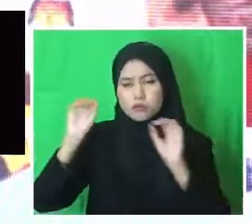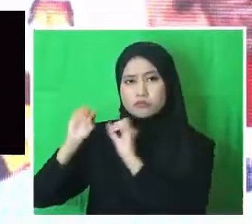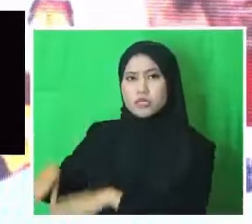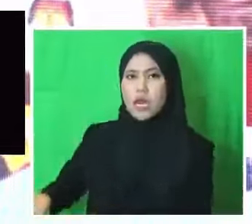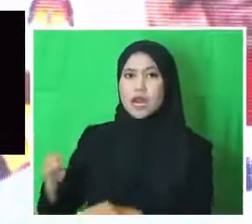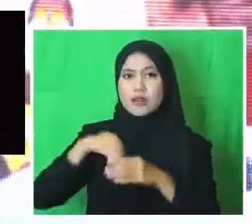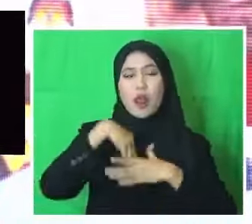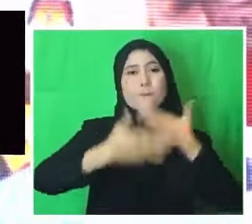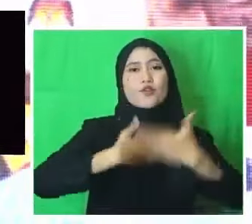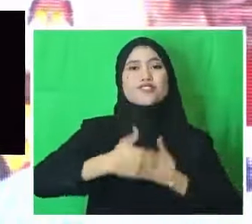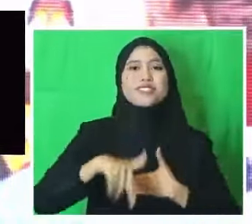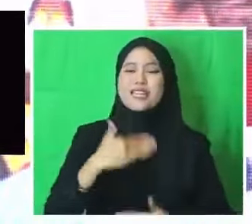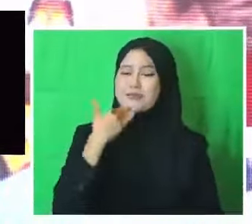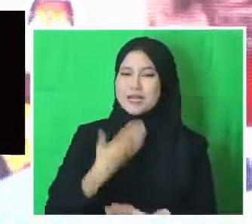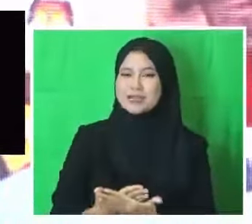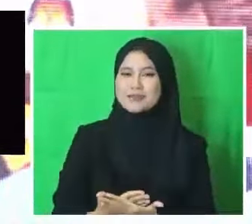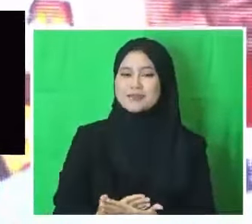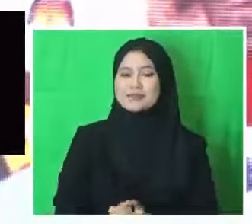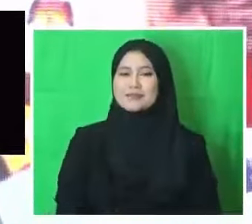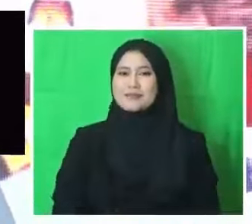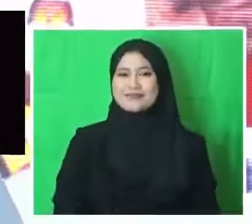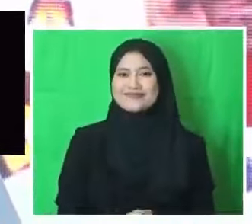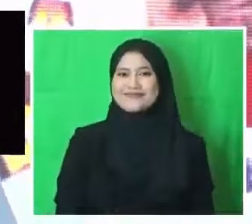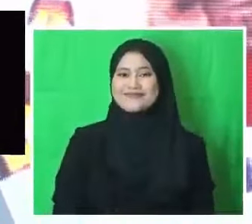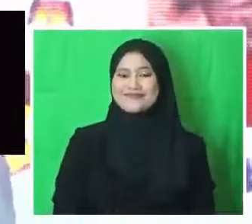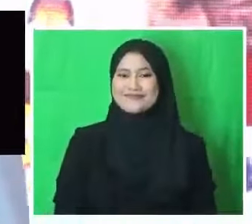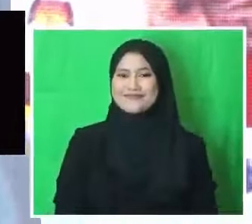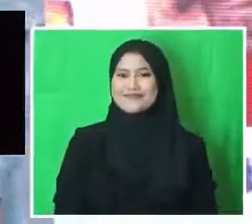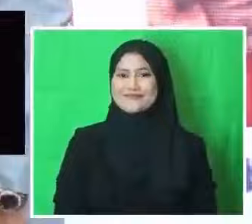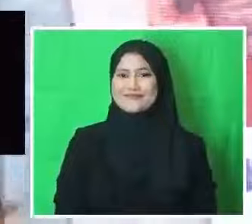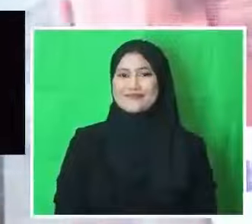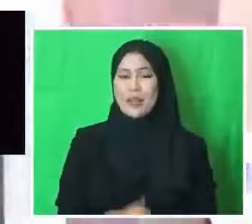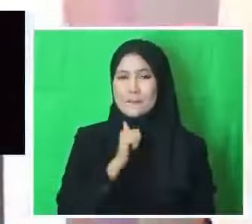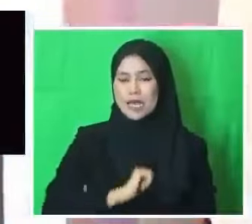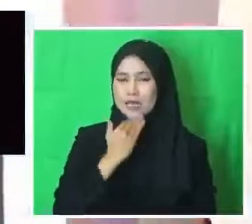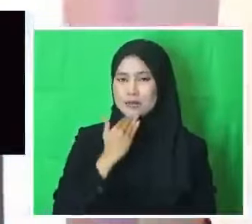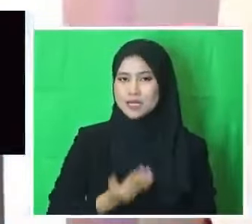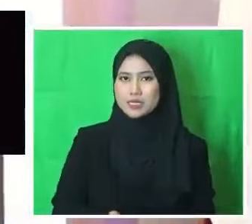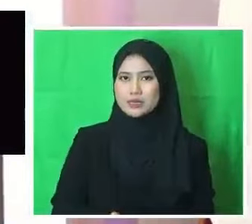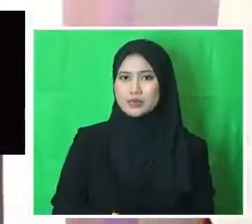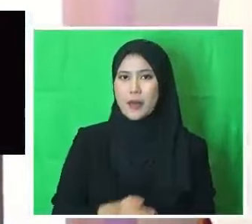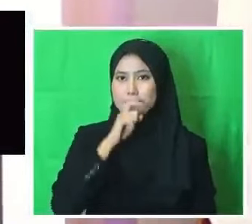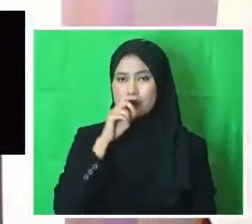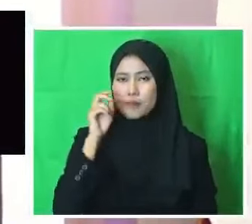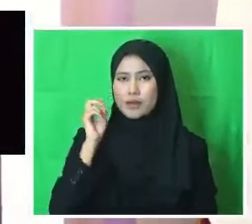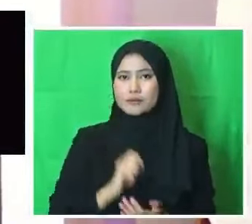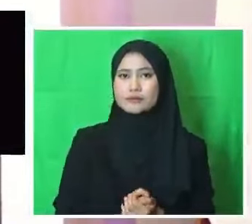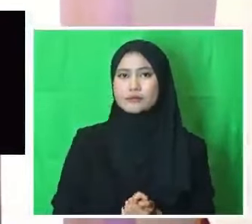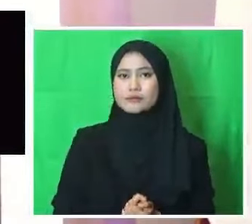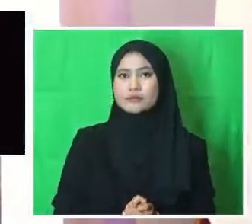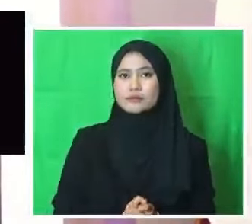di dalam proses ini terima kas Terima kasih waktu anda habis